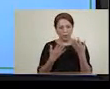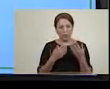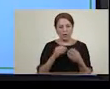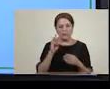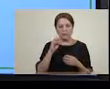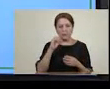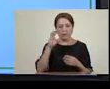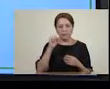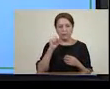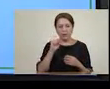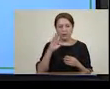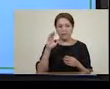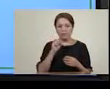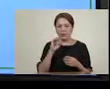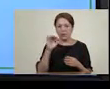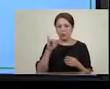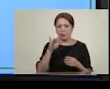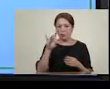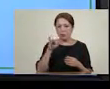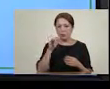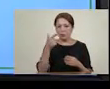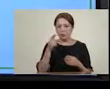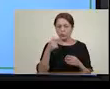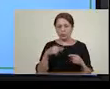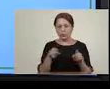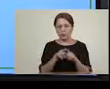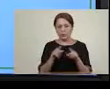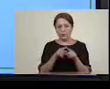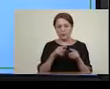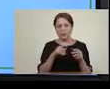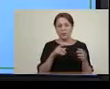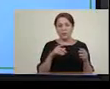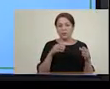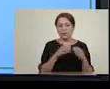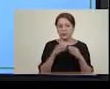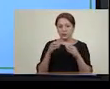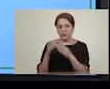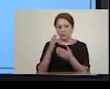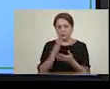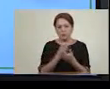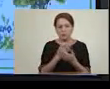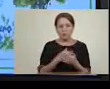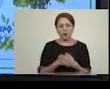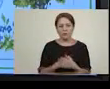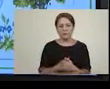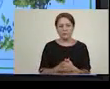meva va urug' kabi qismlardan tashkil topgan.